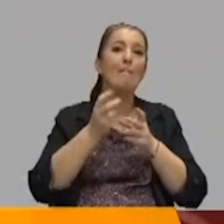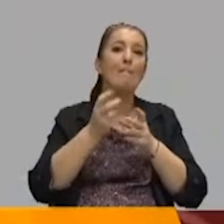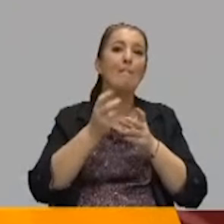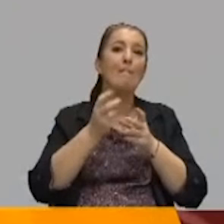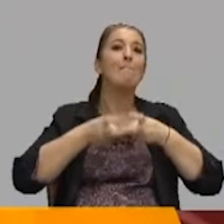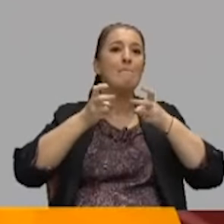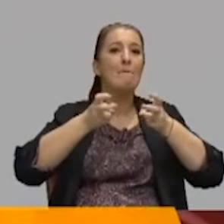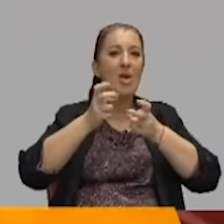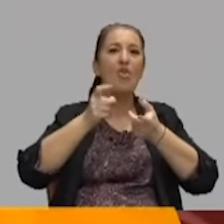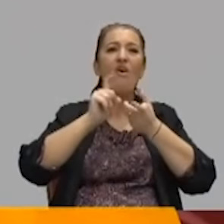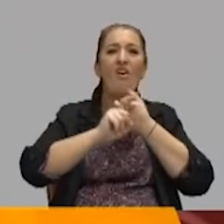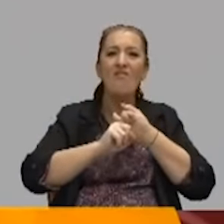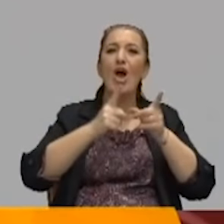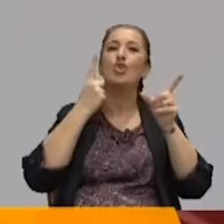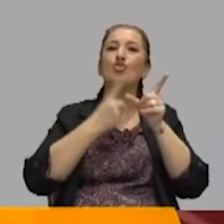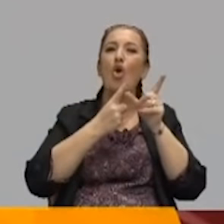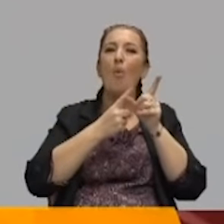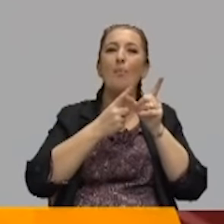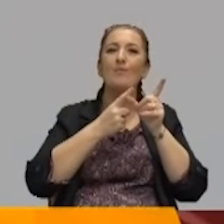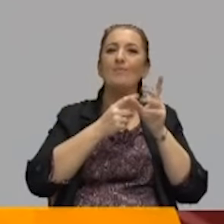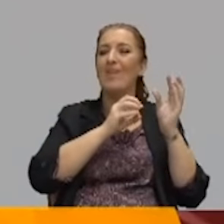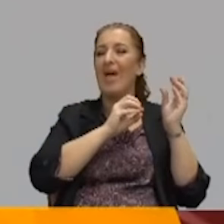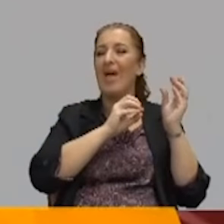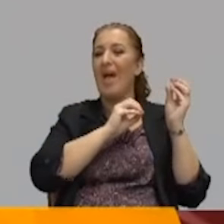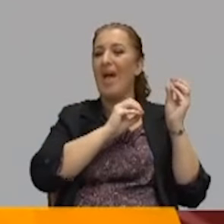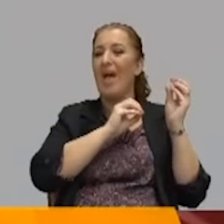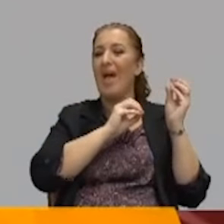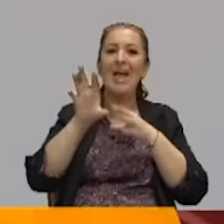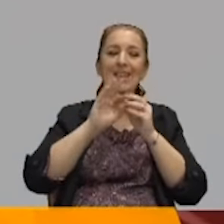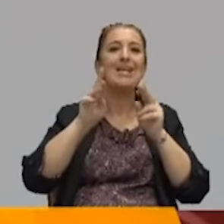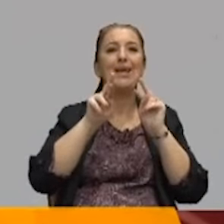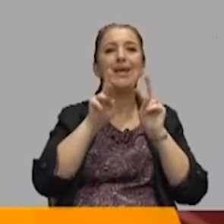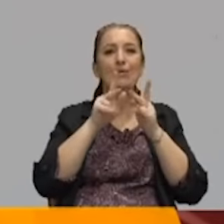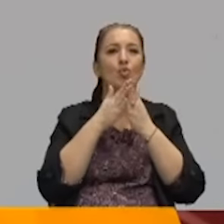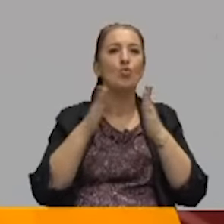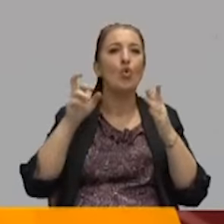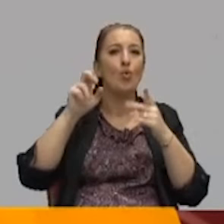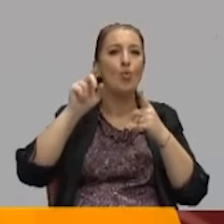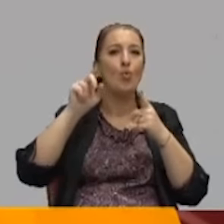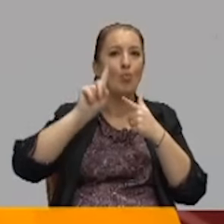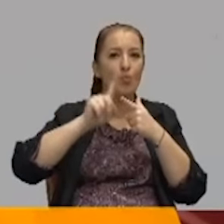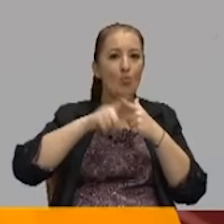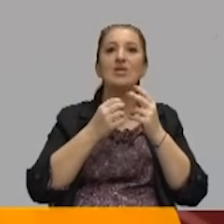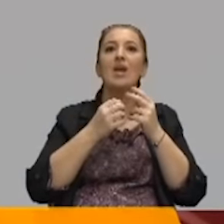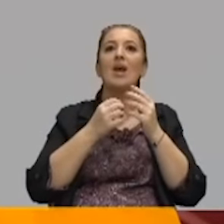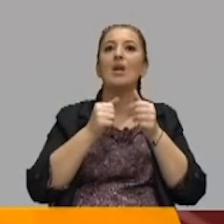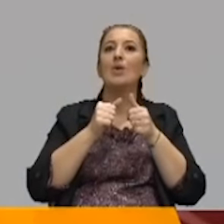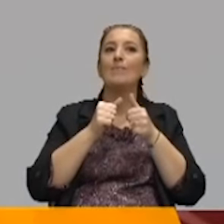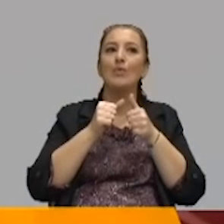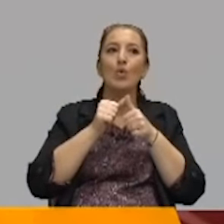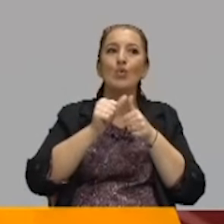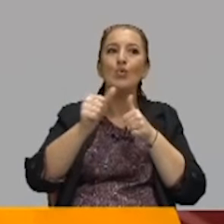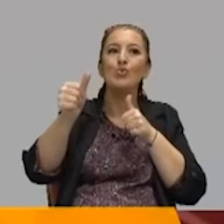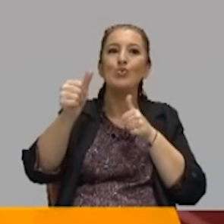atık gibi büyük projelerde öz kaynak yerine uzun vadeli yurt dışı